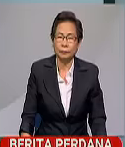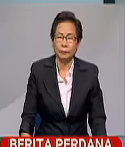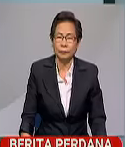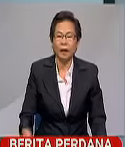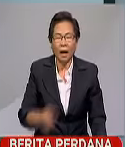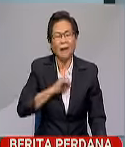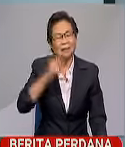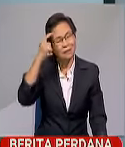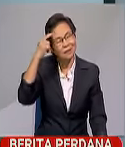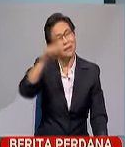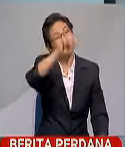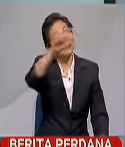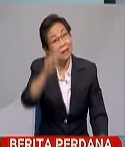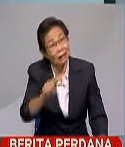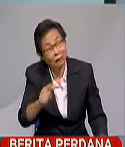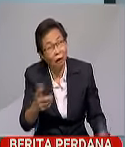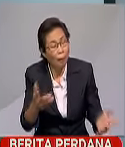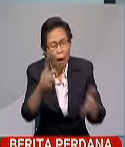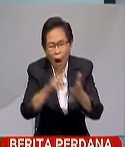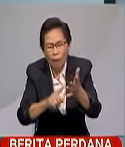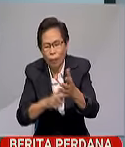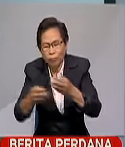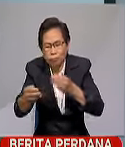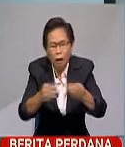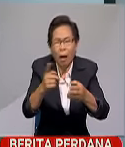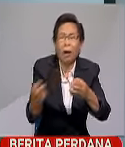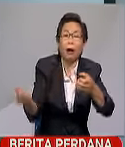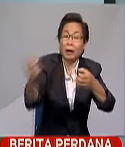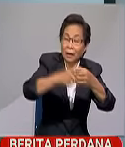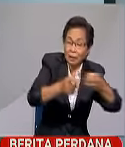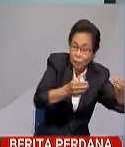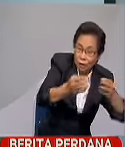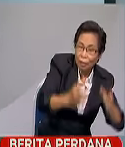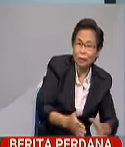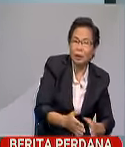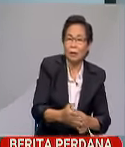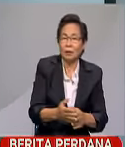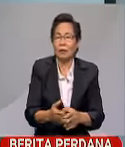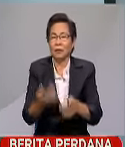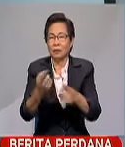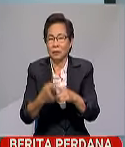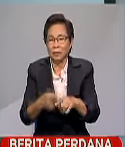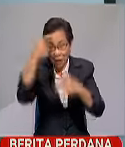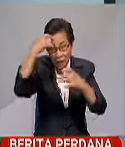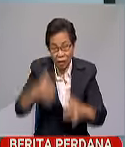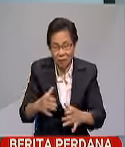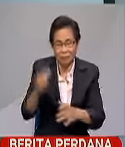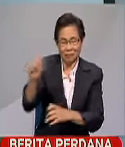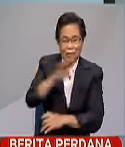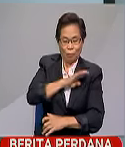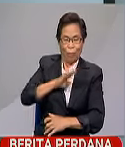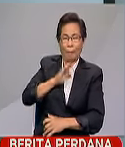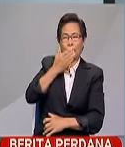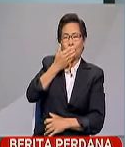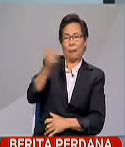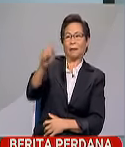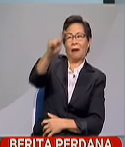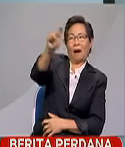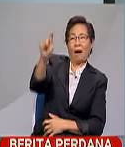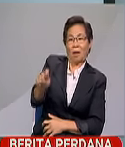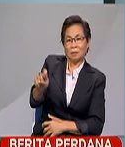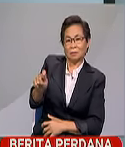I think the questions about anything about the management in terms of the decision made by the board is better than the questions to be asked